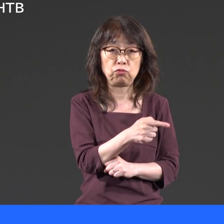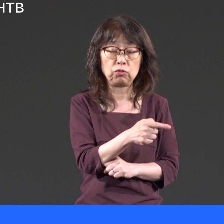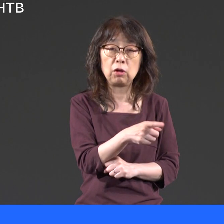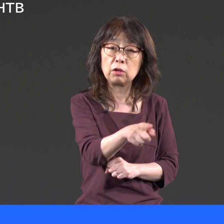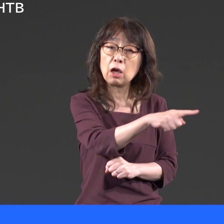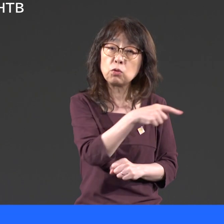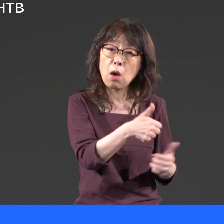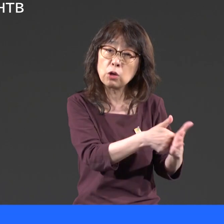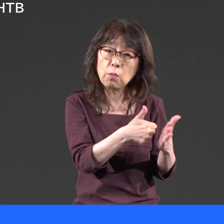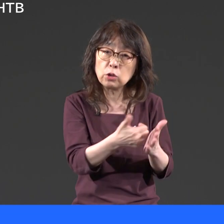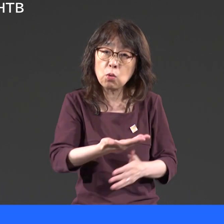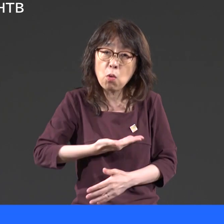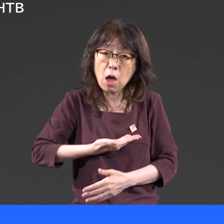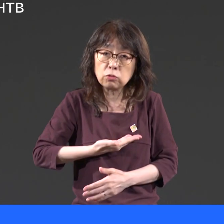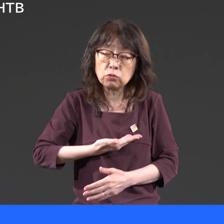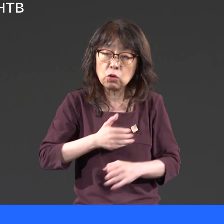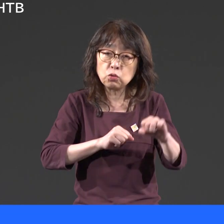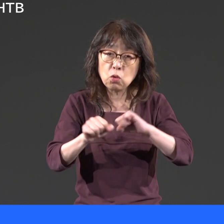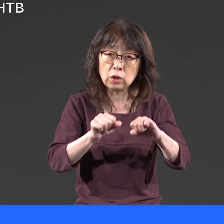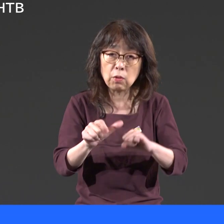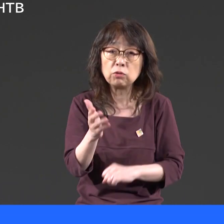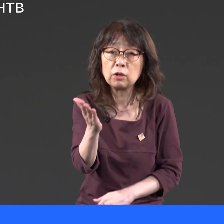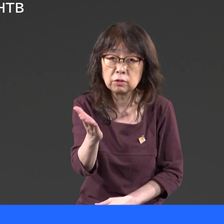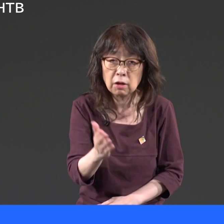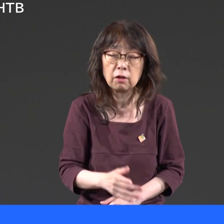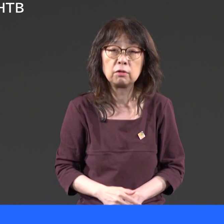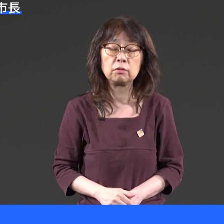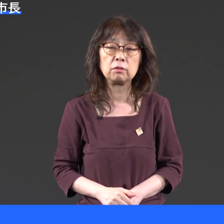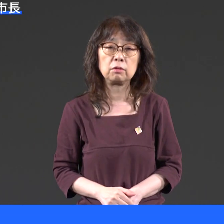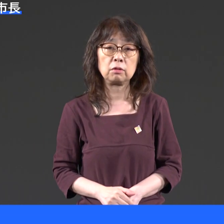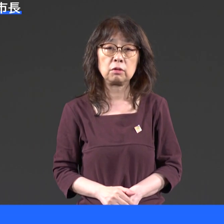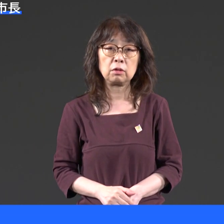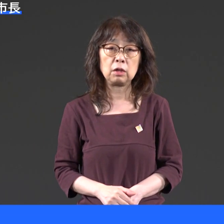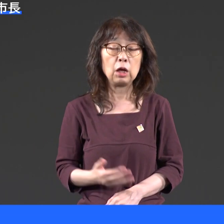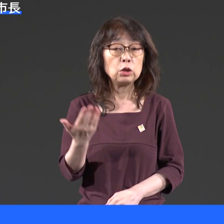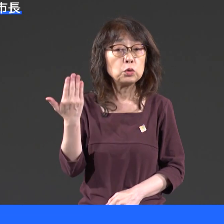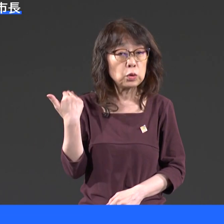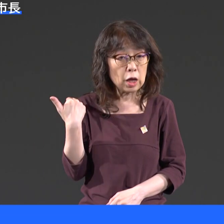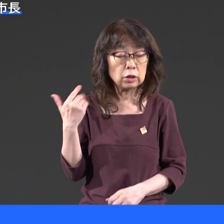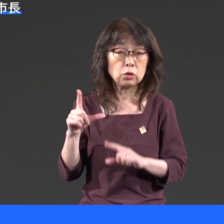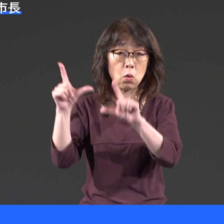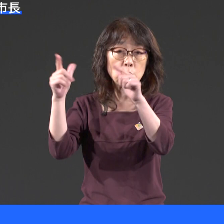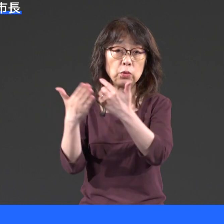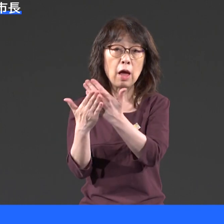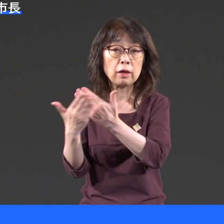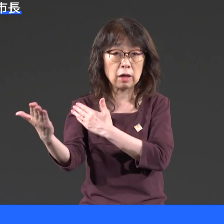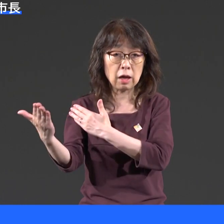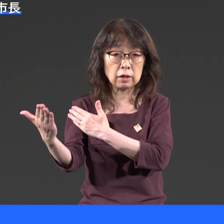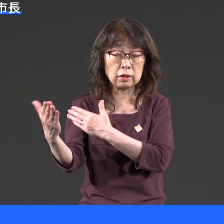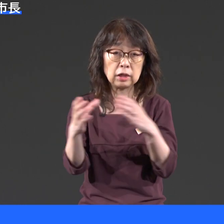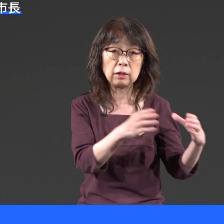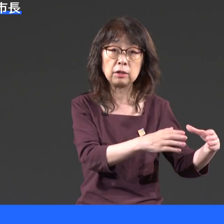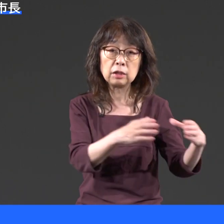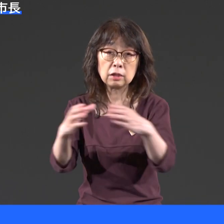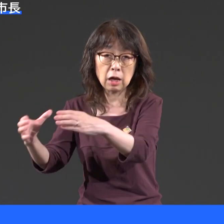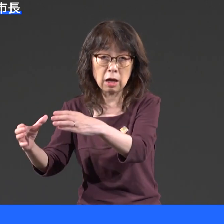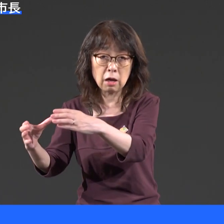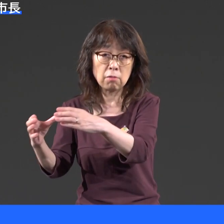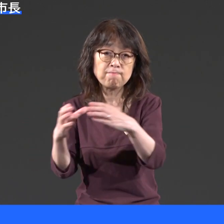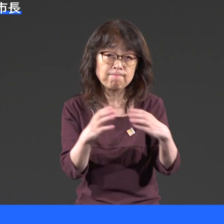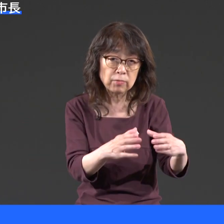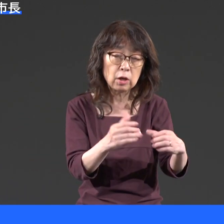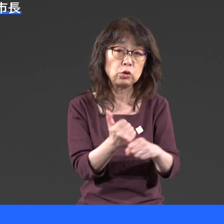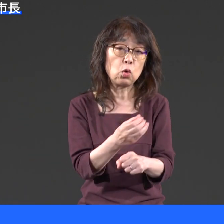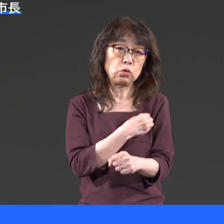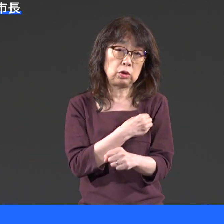バイスをもらう、そんなことを動きはされているんでしょうか。 すでに東京大会に行った職員に対して、